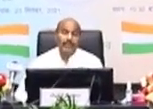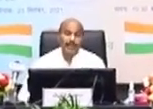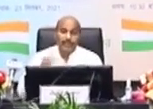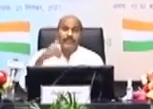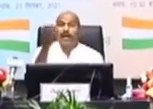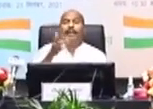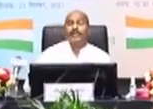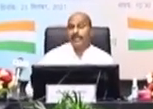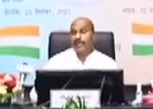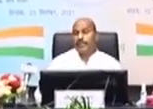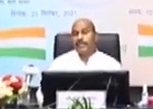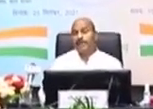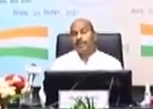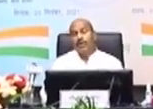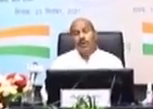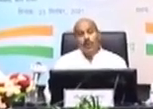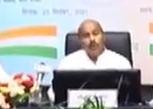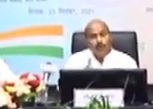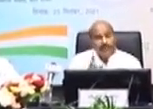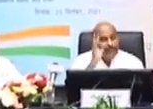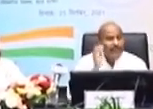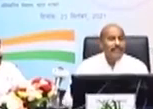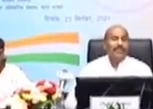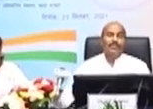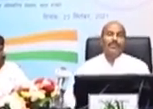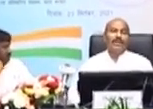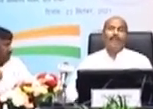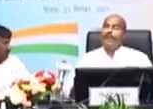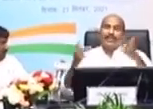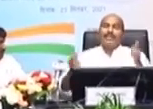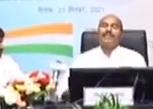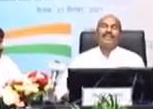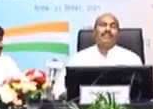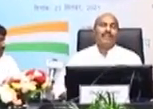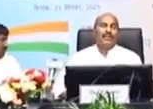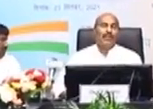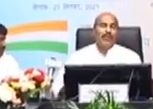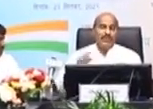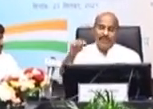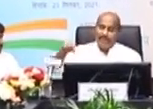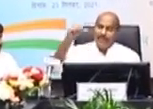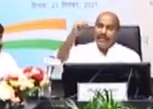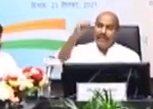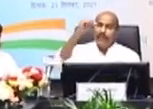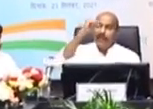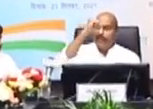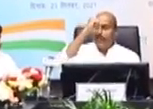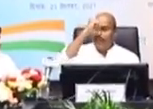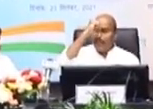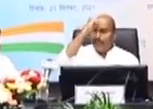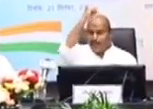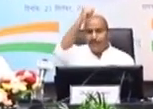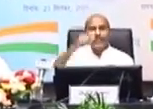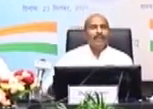तरह के अभिव्यक्ति के माध्यम से आभार किया, धन्यवाद किया, वो बच्चा बड़ी मतलब प्रसन्नता के साथ में उसने अपना ऐसा हाथ अंगूठा